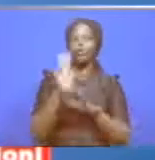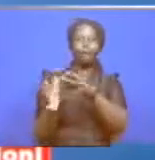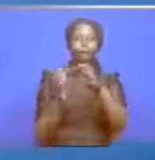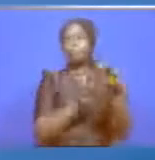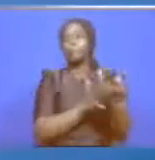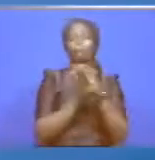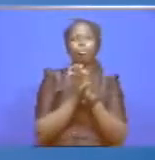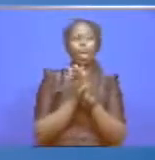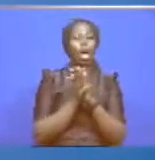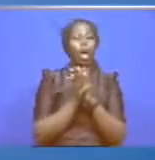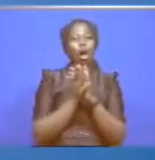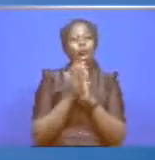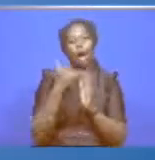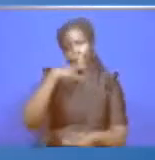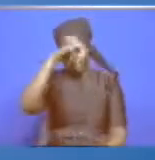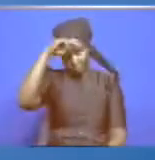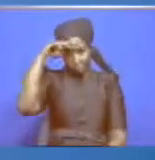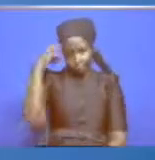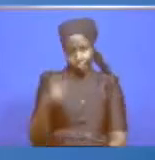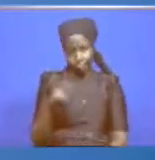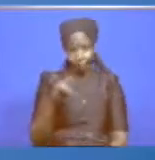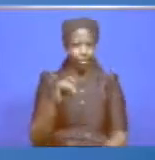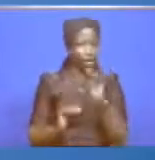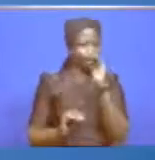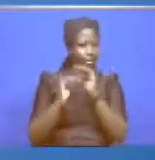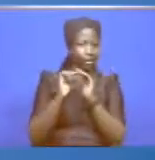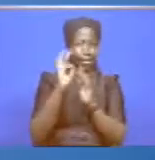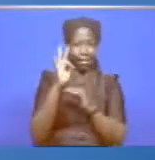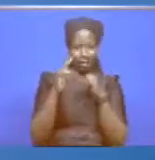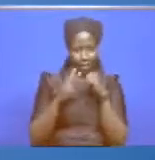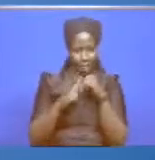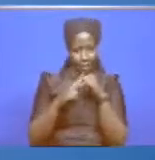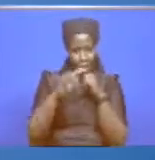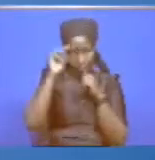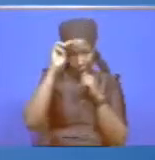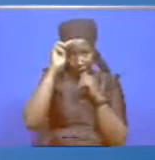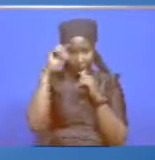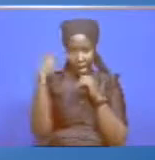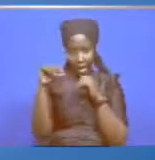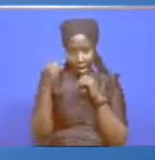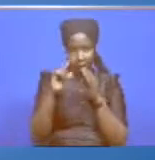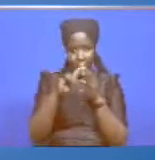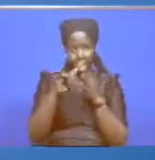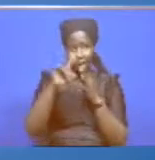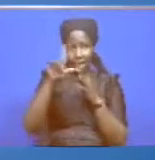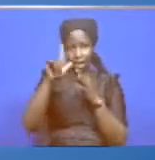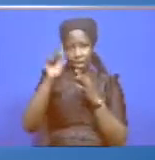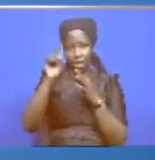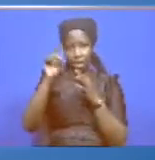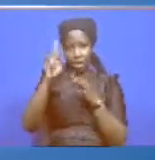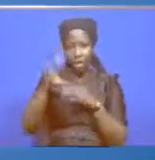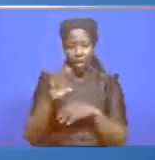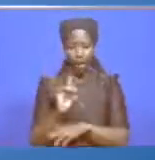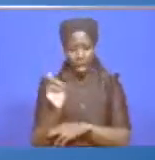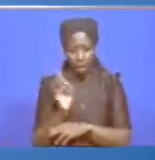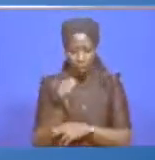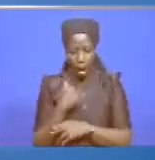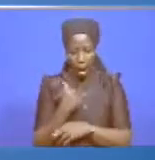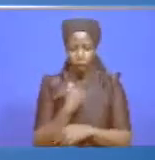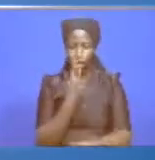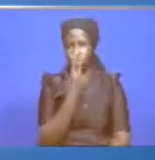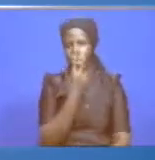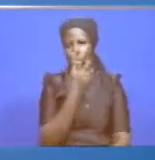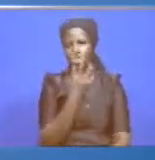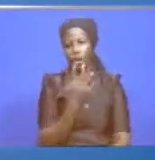sasa viwango vya joto. 37 katika maeneo ya Mandera, Garissa na Lodwar. Nairobi vitashuka hadi nyuzi